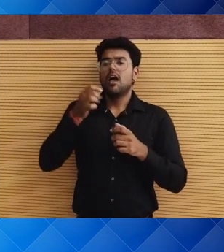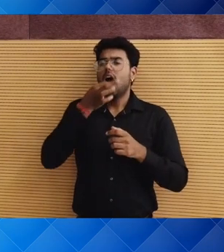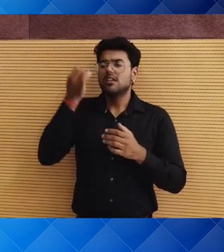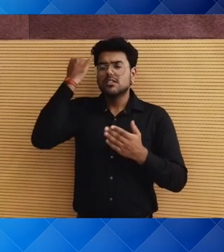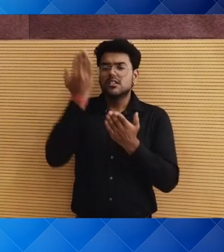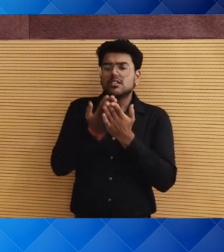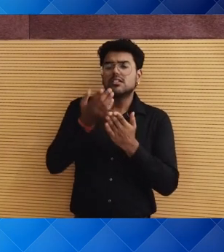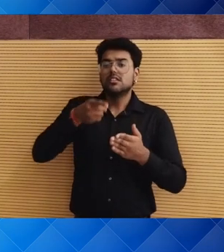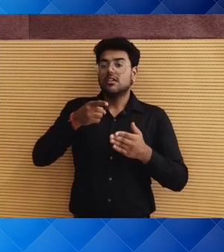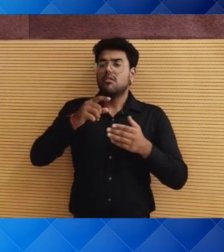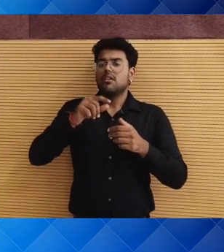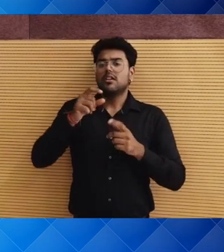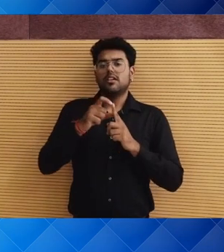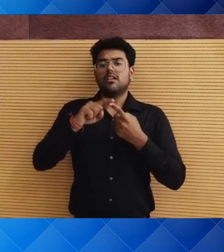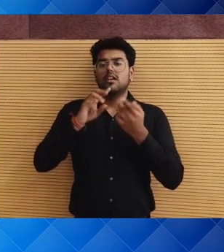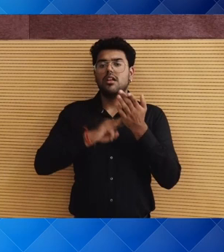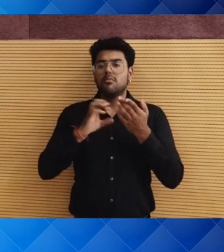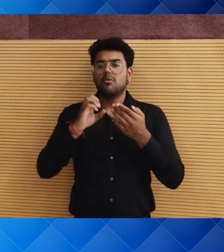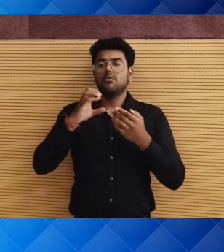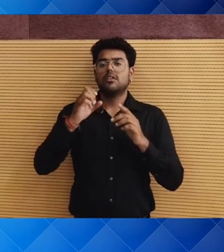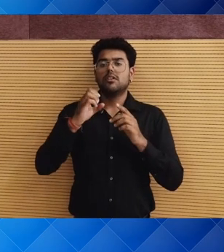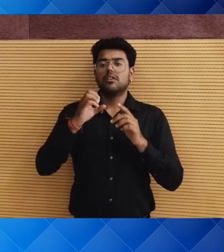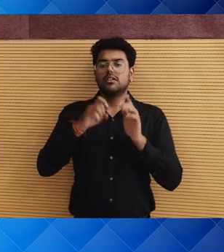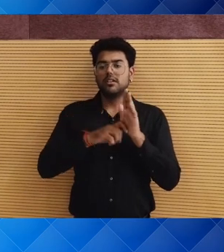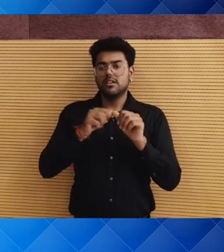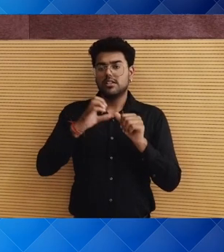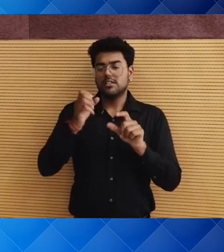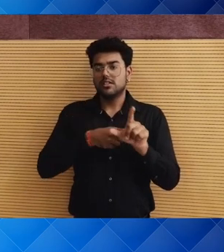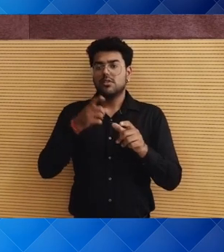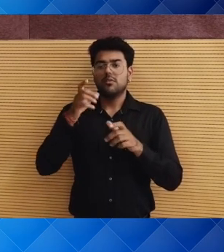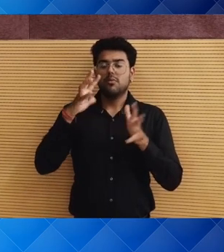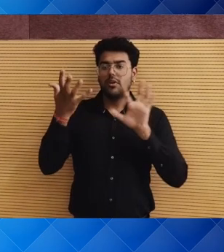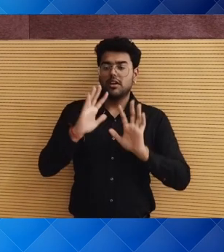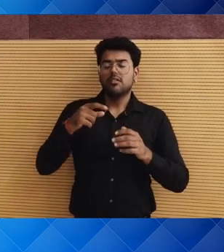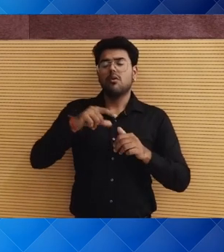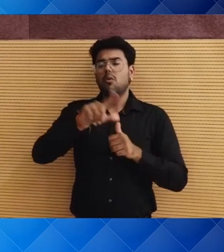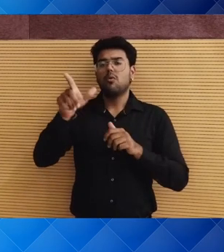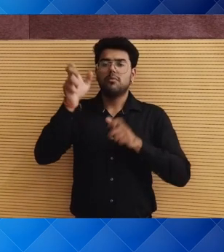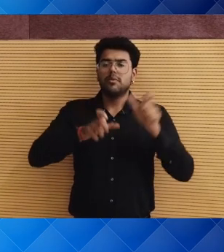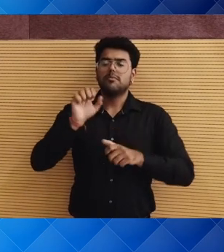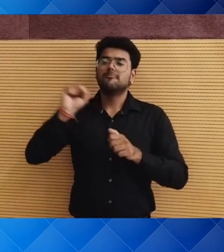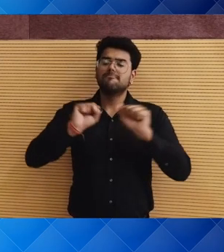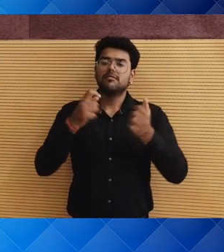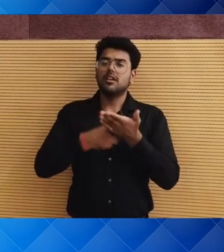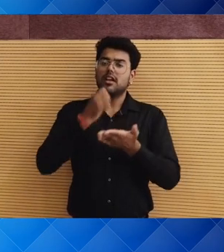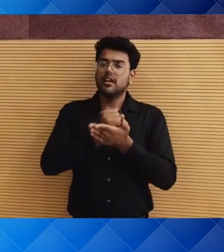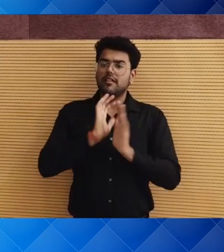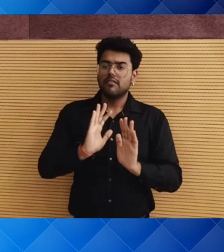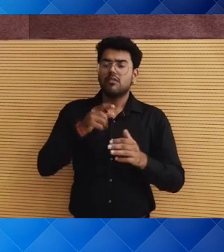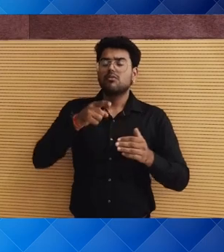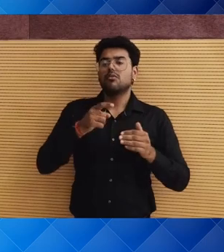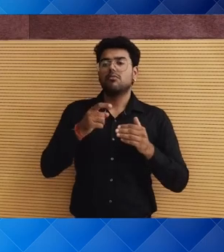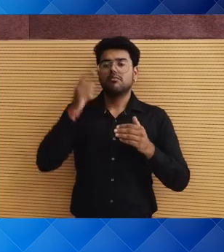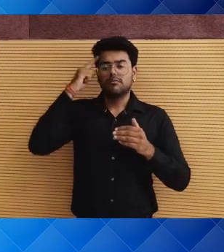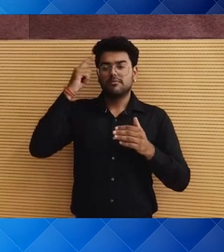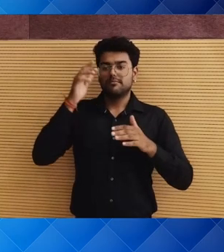एक प्रजातांत्रिक देश है, सभी की इक्वल अधिकार है, एक सकारात्मक मानसिकता से हम आगे बढ़े। बहुत बहुत